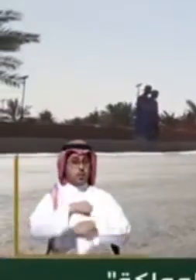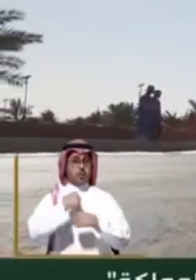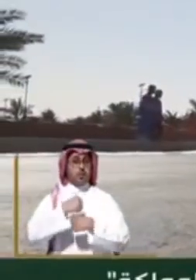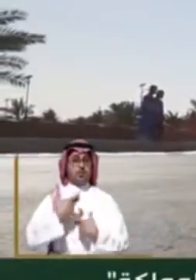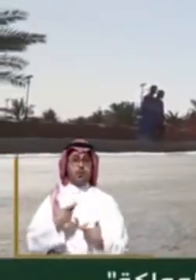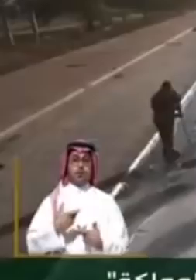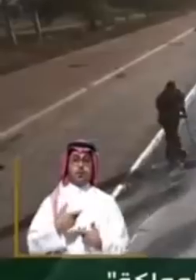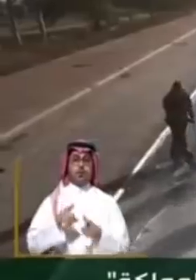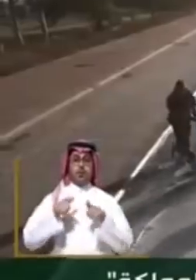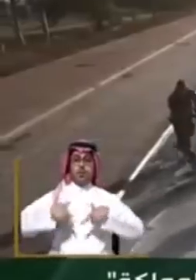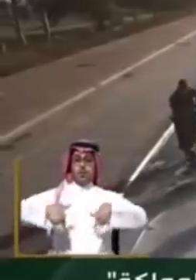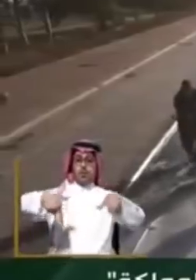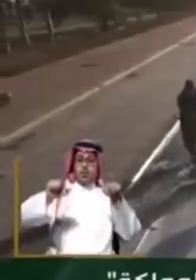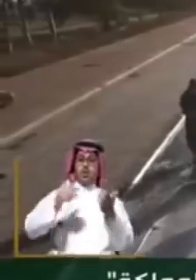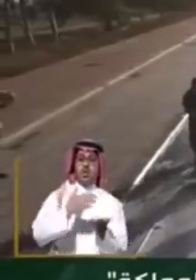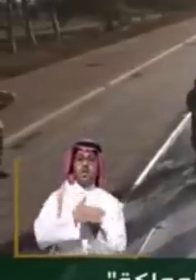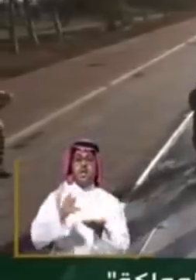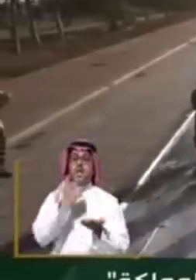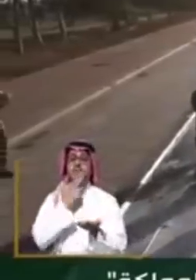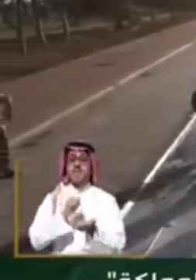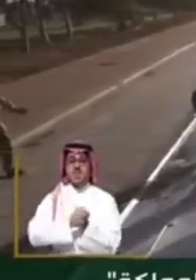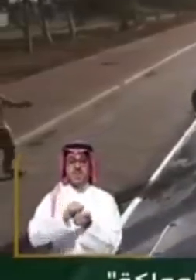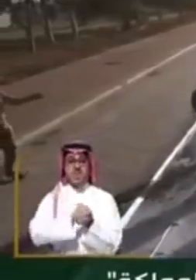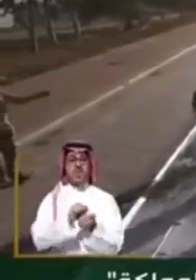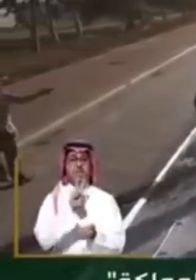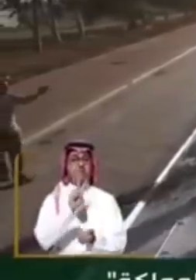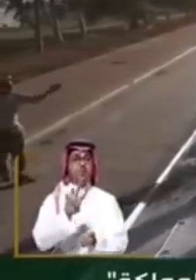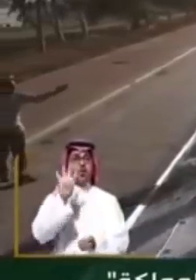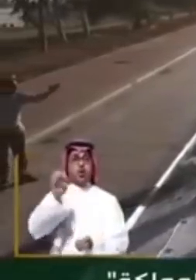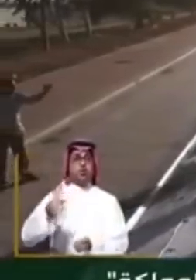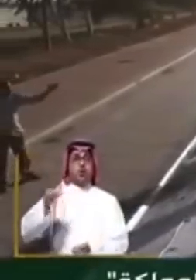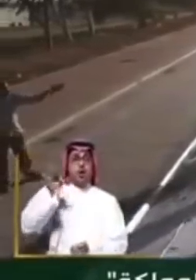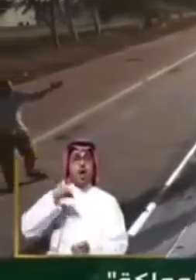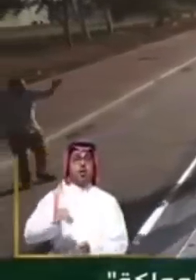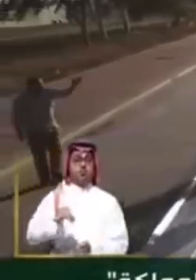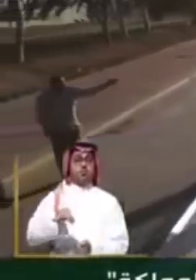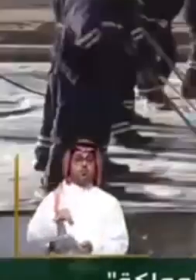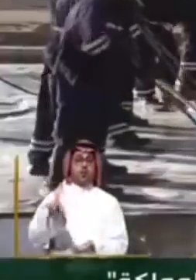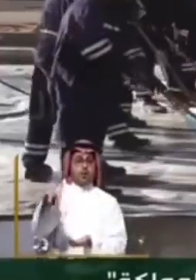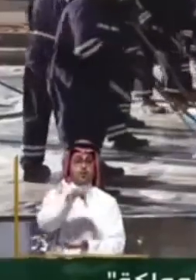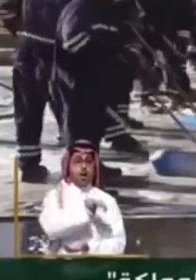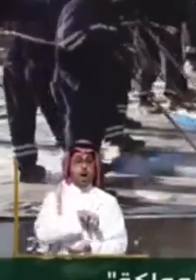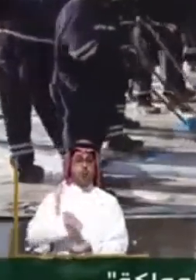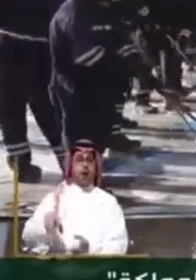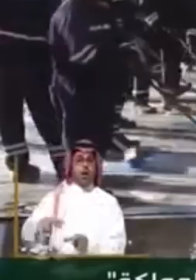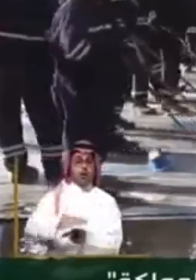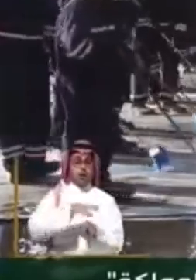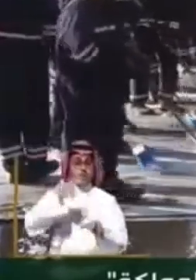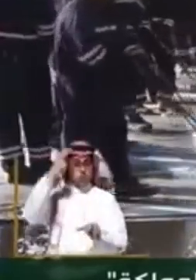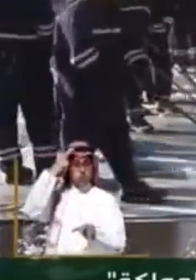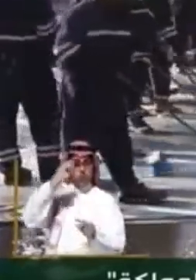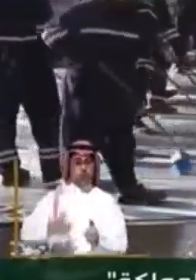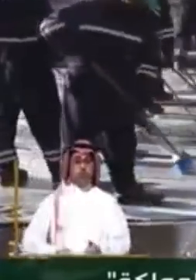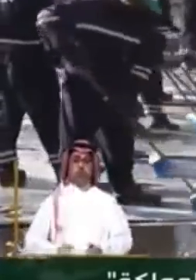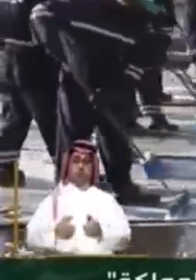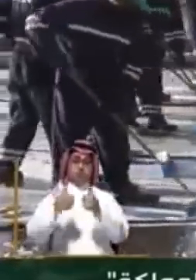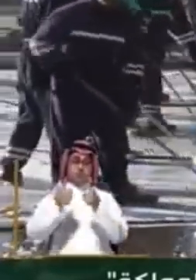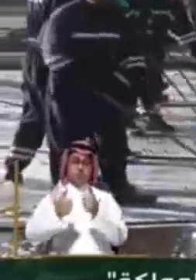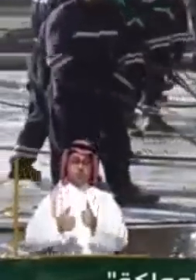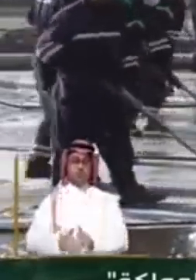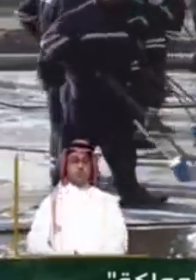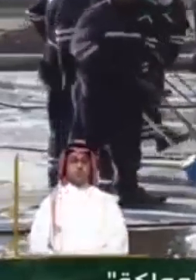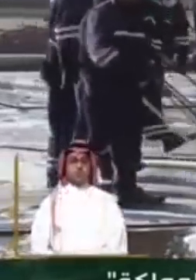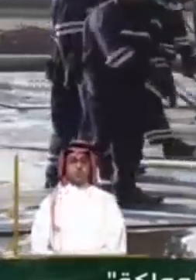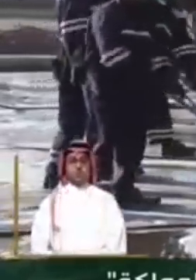وزارة الشؤون البلدية والقروية تعلن تعقيم 240,000 موقع بفرق ميدانية مختصة في جميع